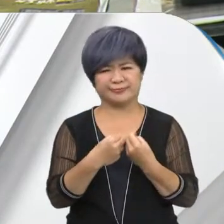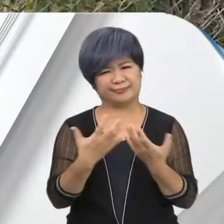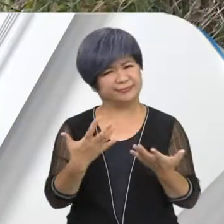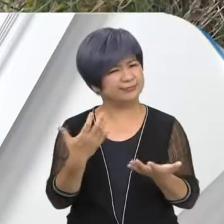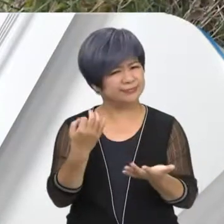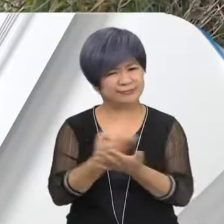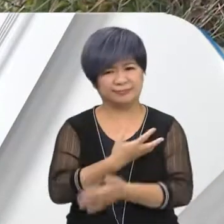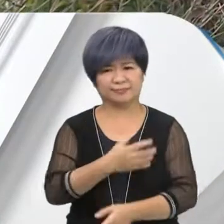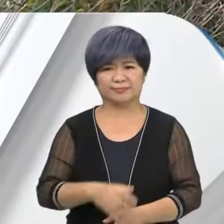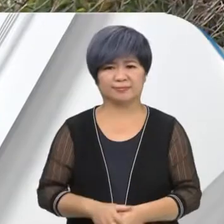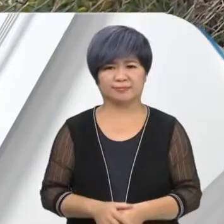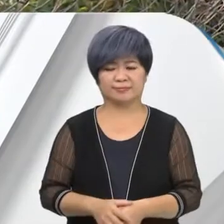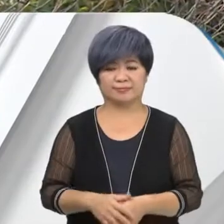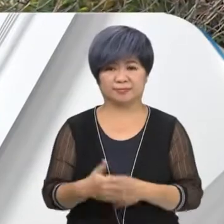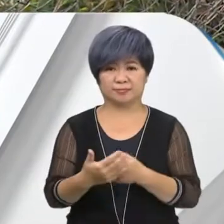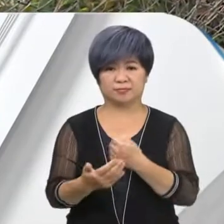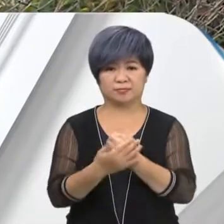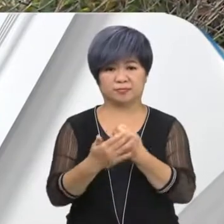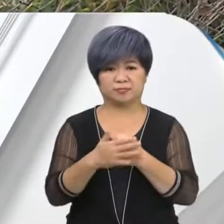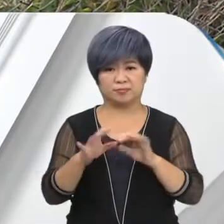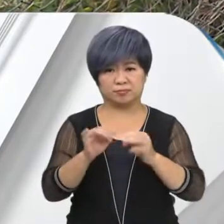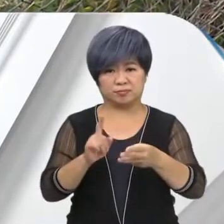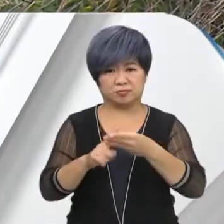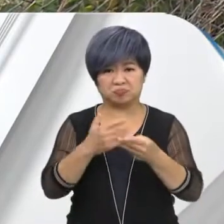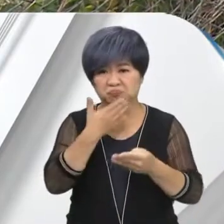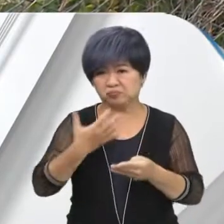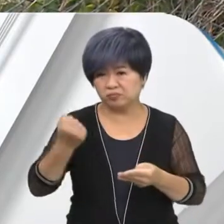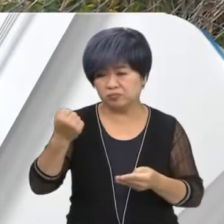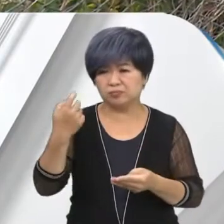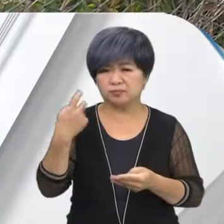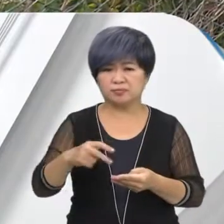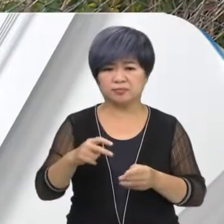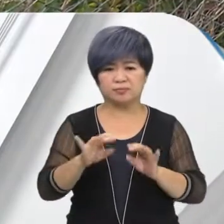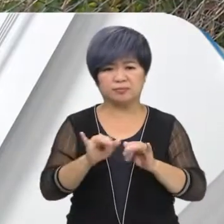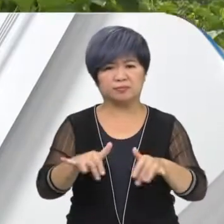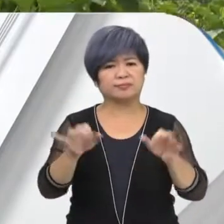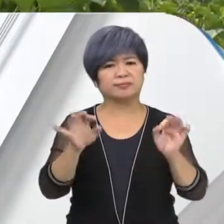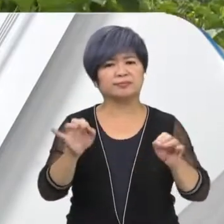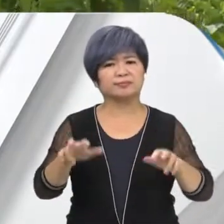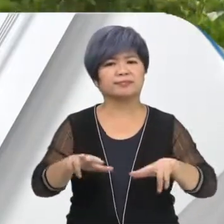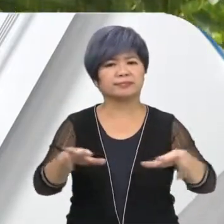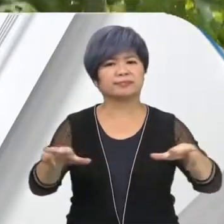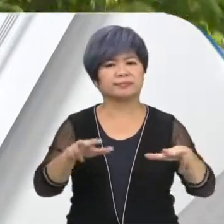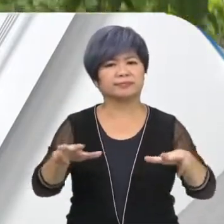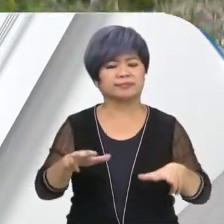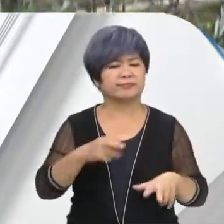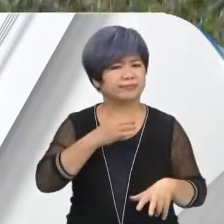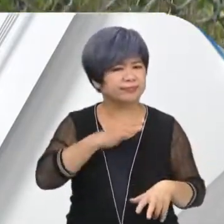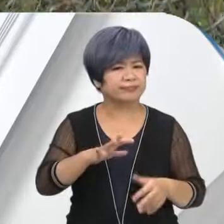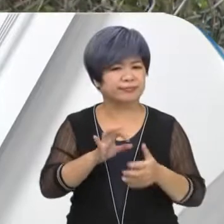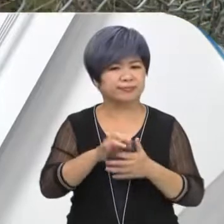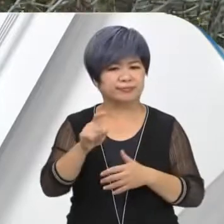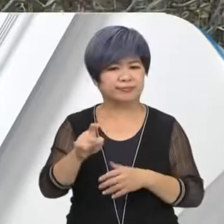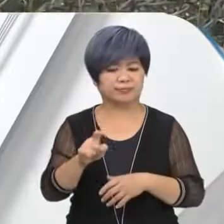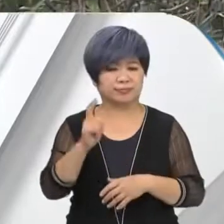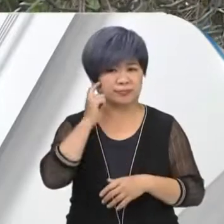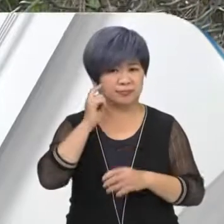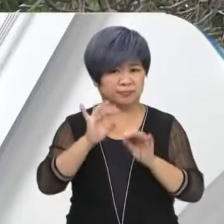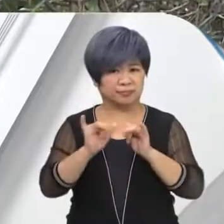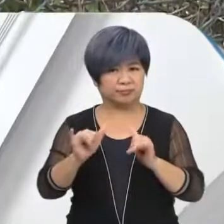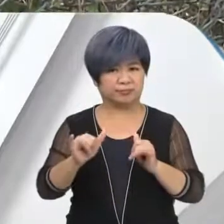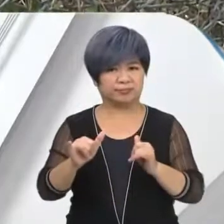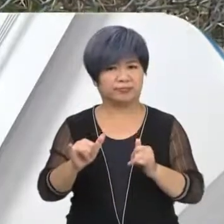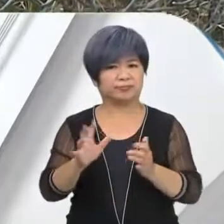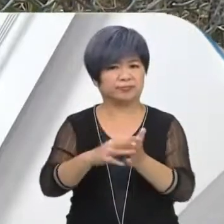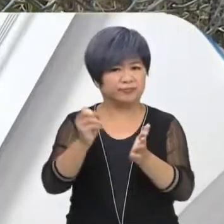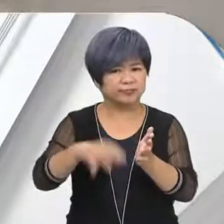存在。 彼得的保障提出的建议，韩家某本业的土地地界限，有民众就建议跟土地改变。